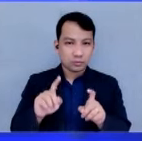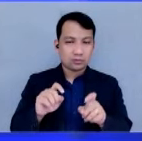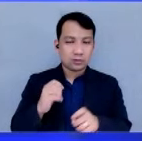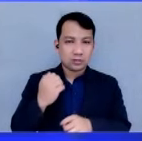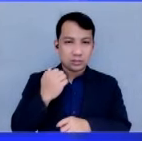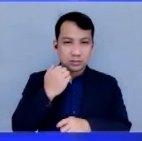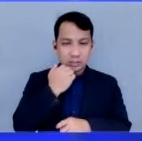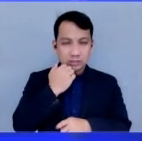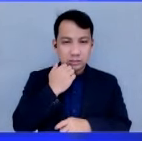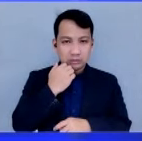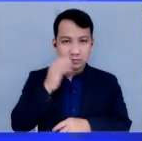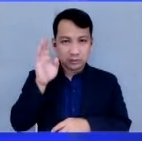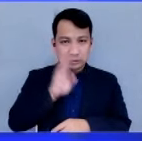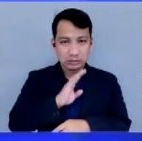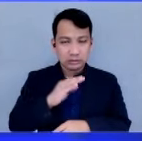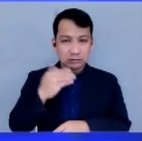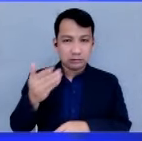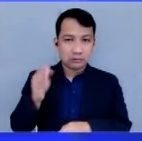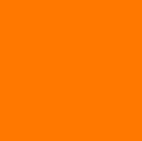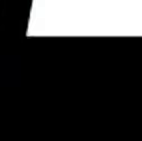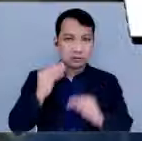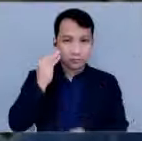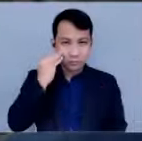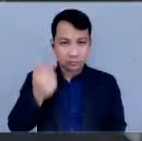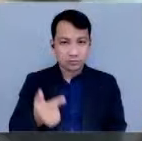Nasa frontline ng balitang yan si Mon Gualdez.